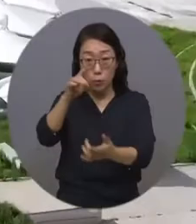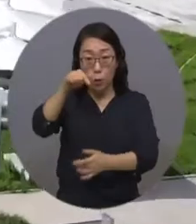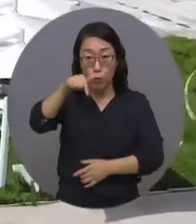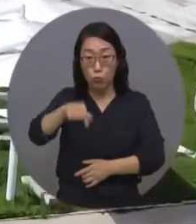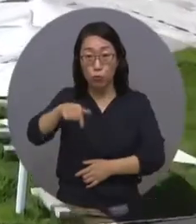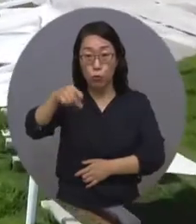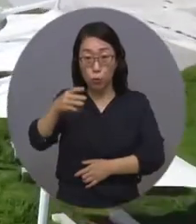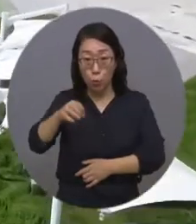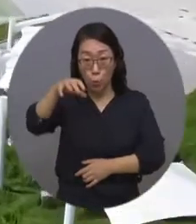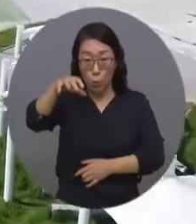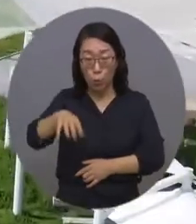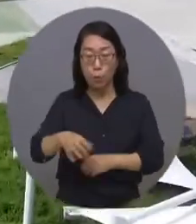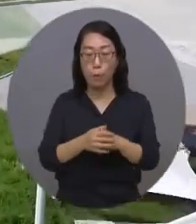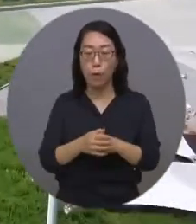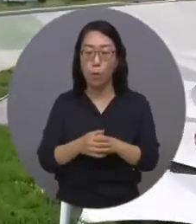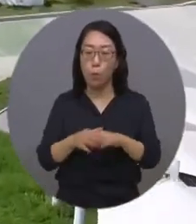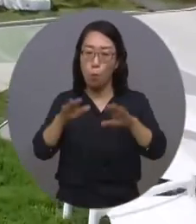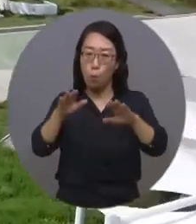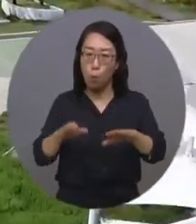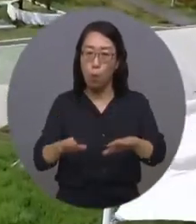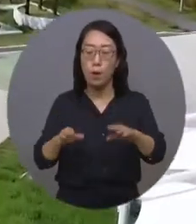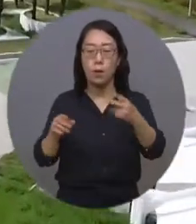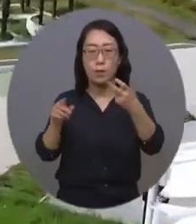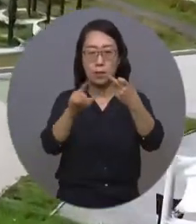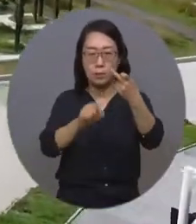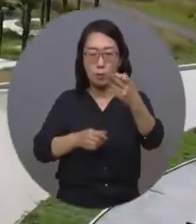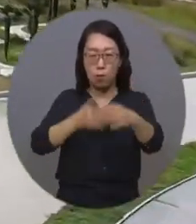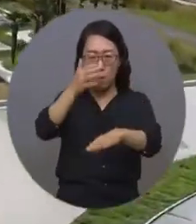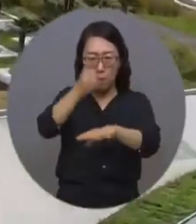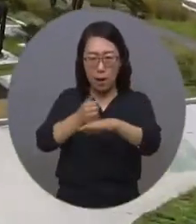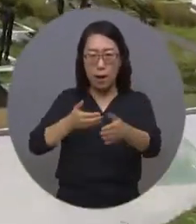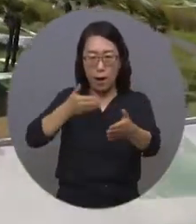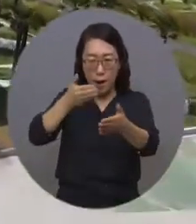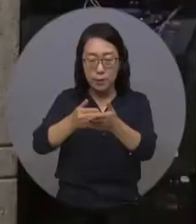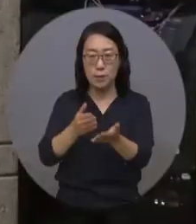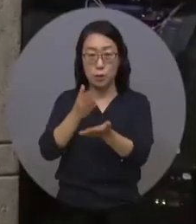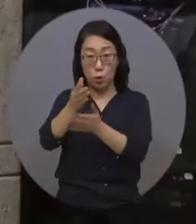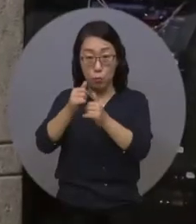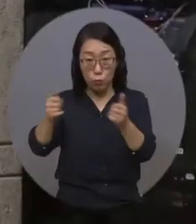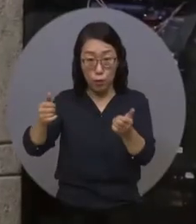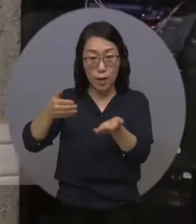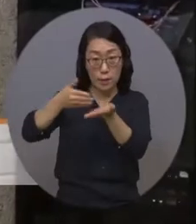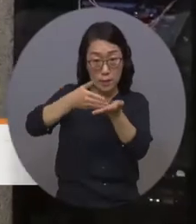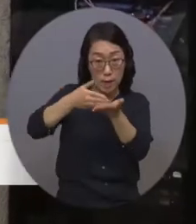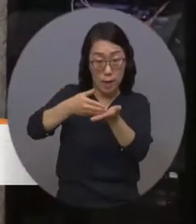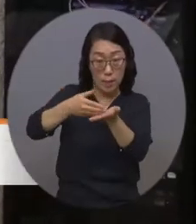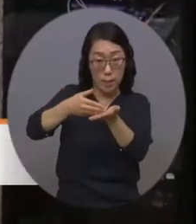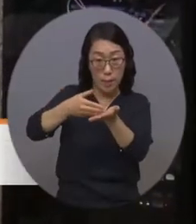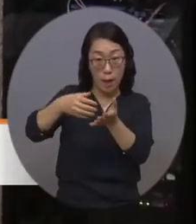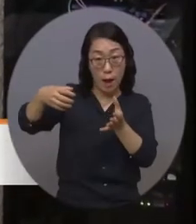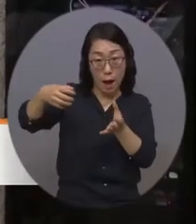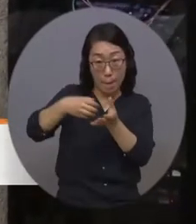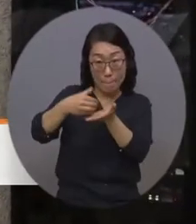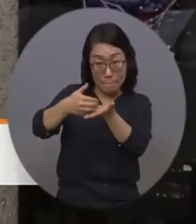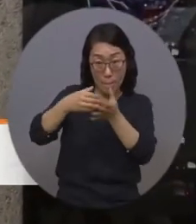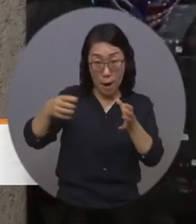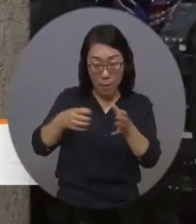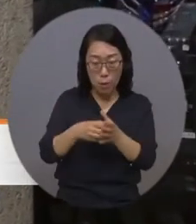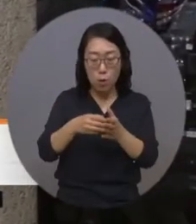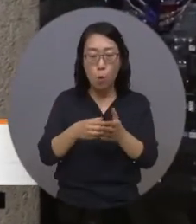국동은 올해 12월 말까지 전문가의 컨설팅을 받아 지역주민